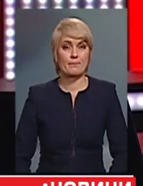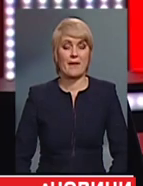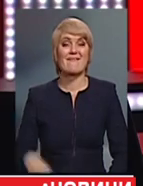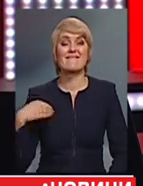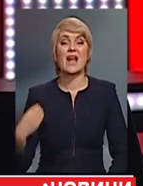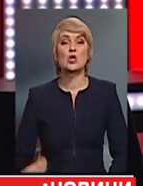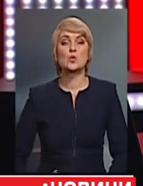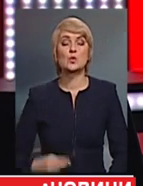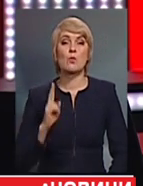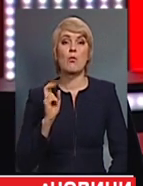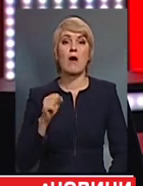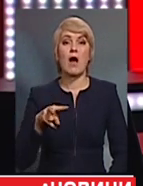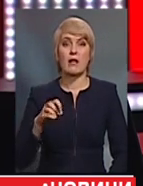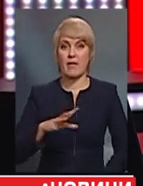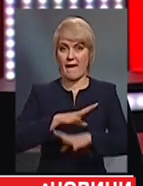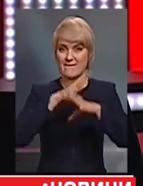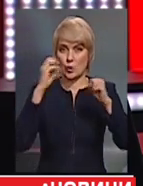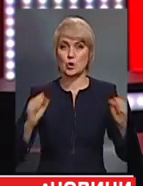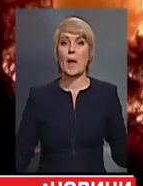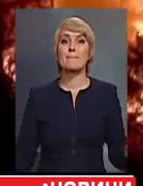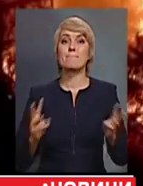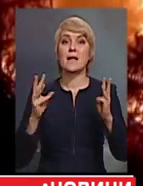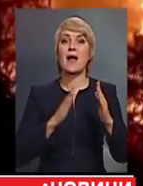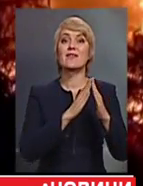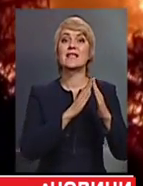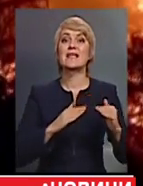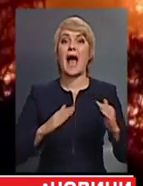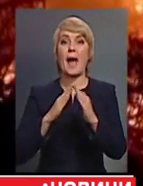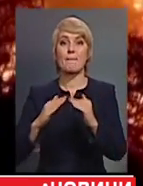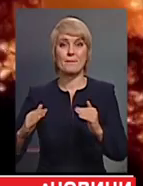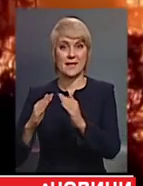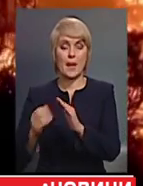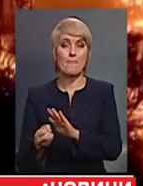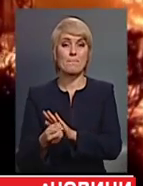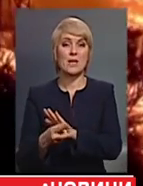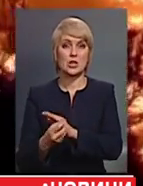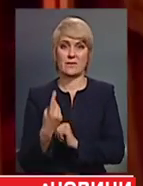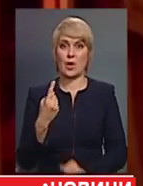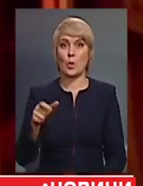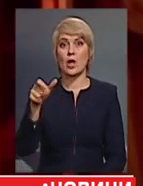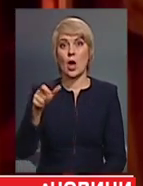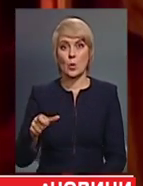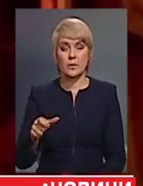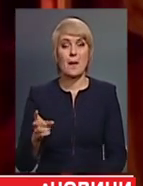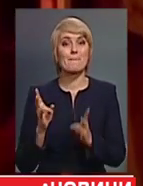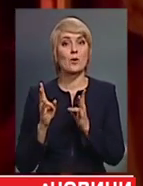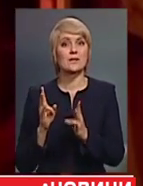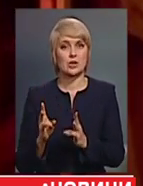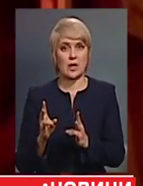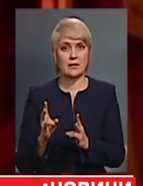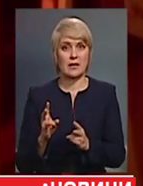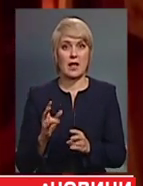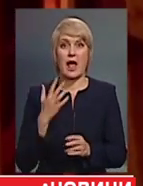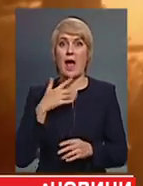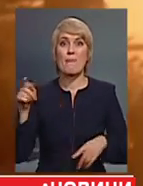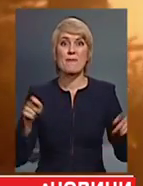У французькому Кале вночі палав табір біженців, так звані джунглі. Одна людина постраждала. Мігранти підпалили кілька порожніх наметів, попри